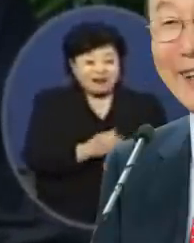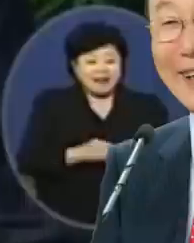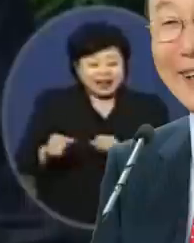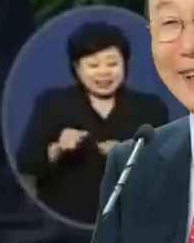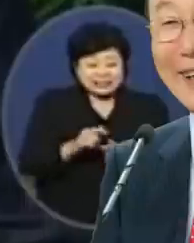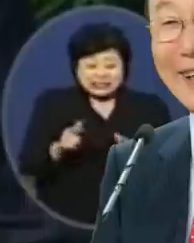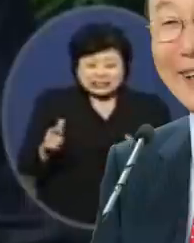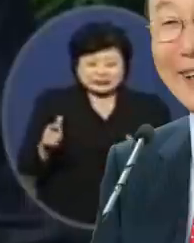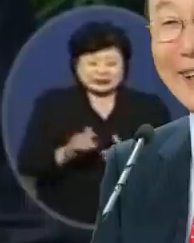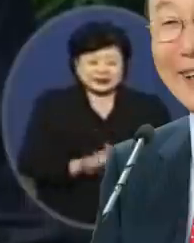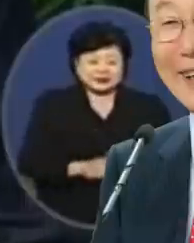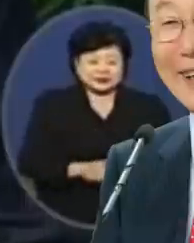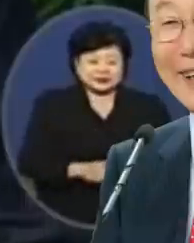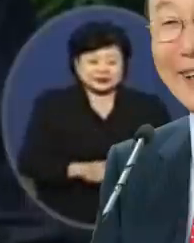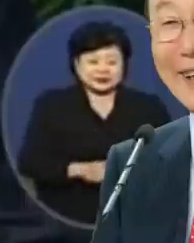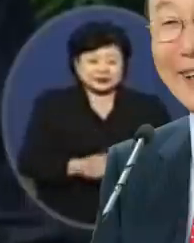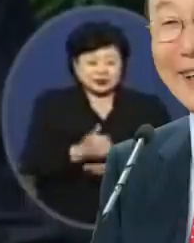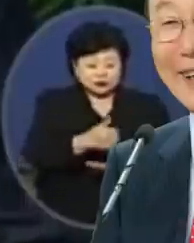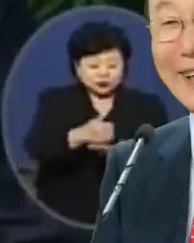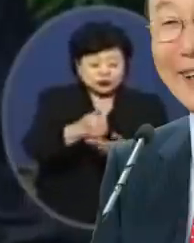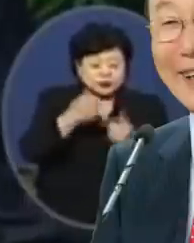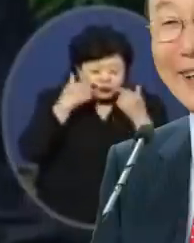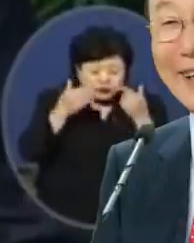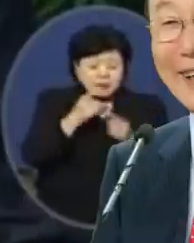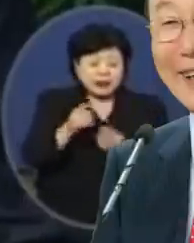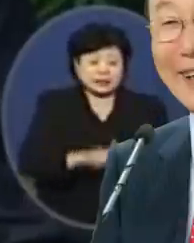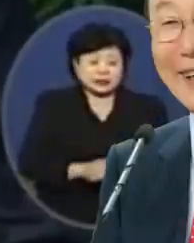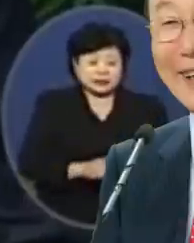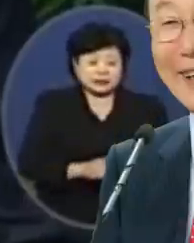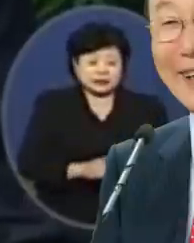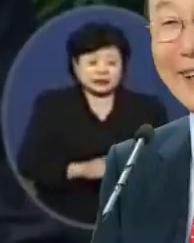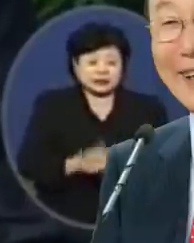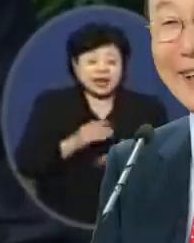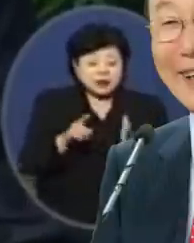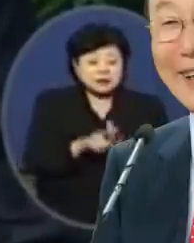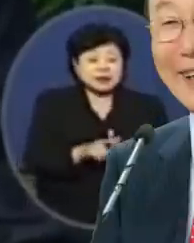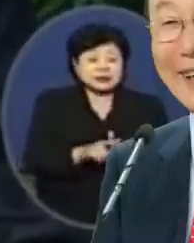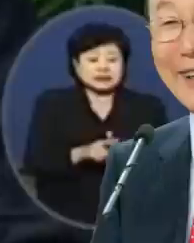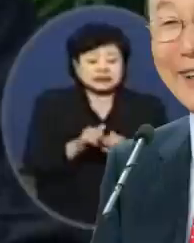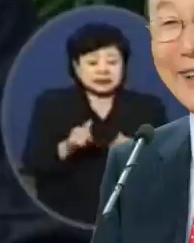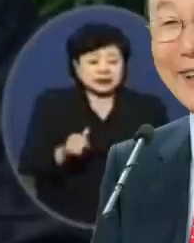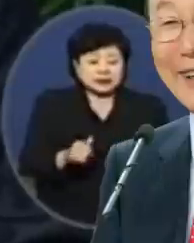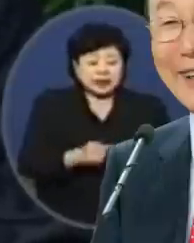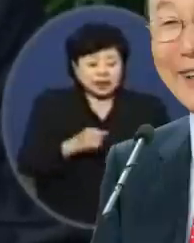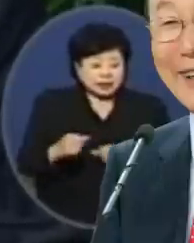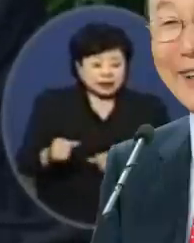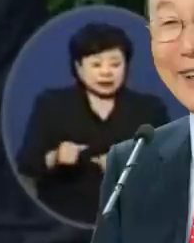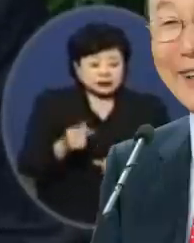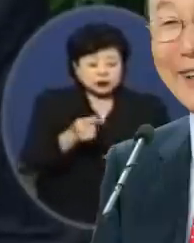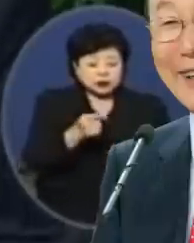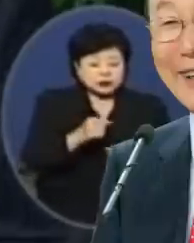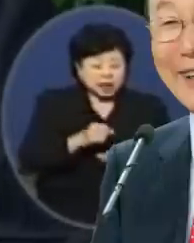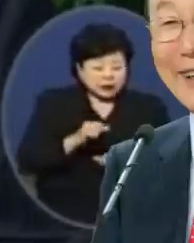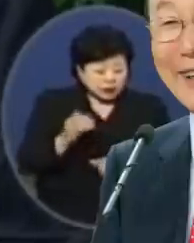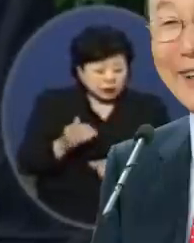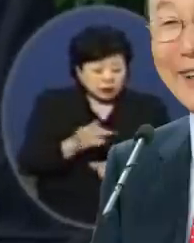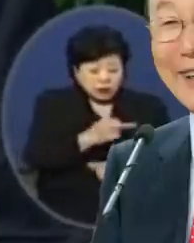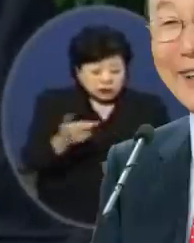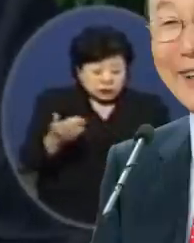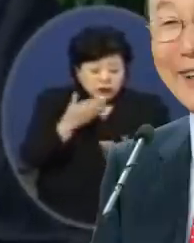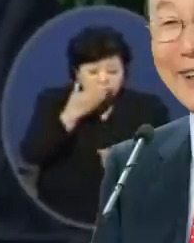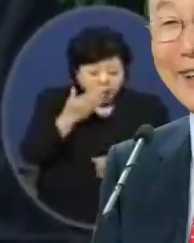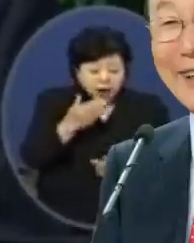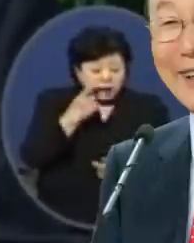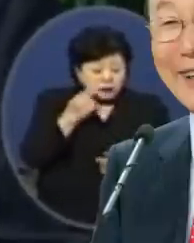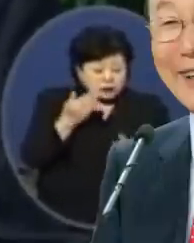행하지 않습니다. 주님은 분명히 말씀하기를 나를 믿는 자는 내가 행한 일을 저도 할 것이요 이보다 더 큰 것도 하리니